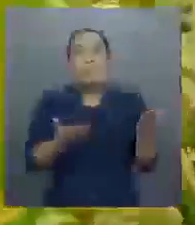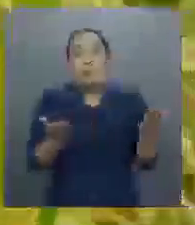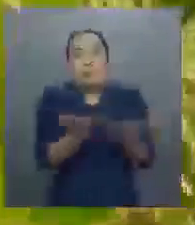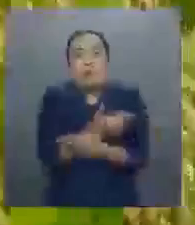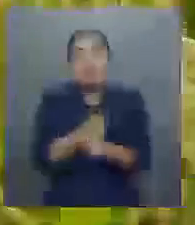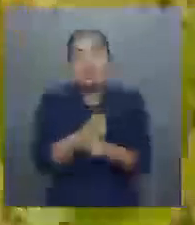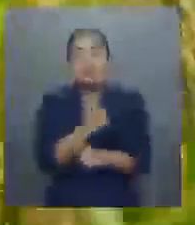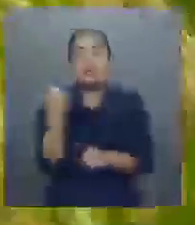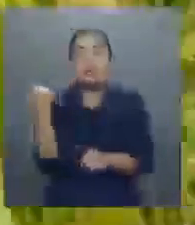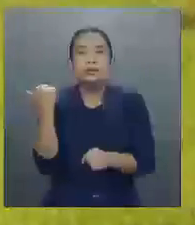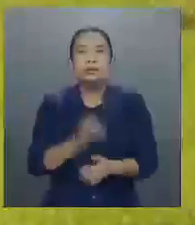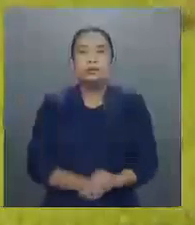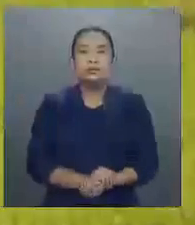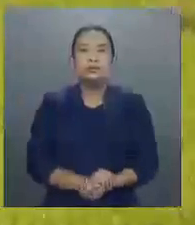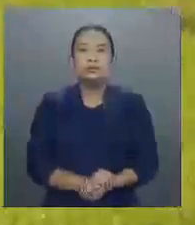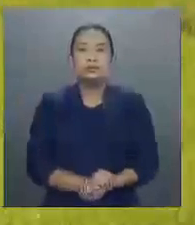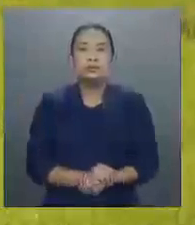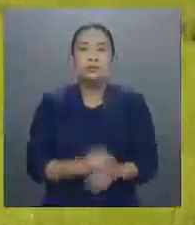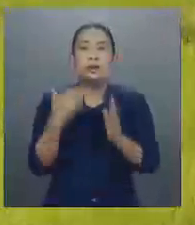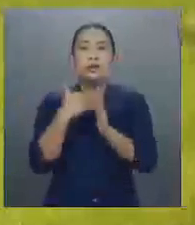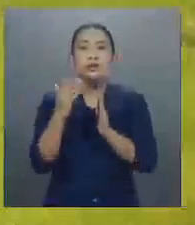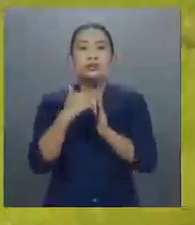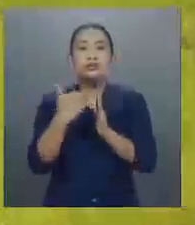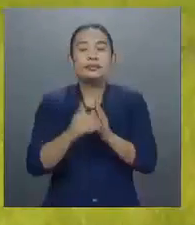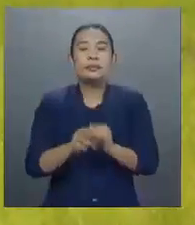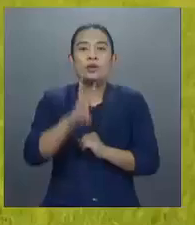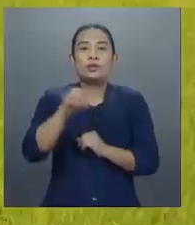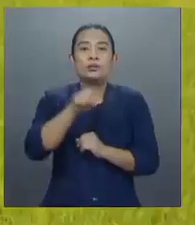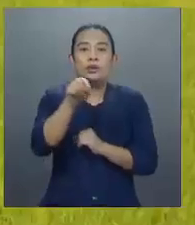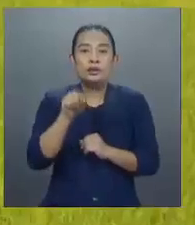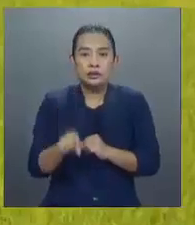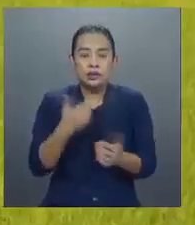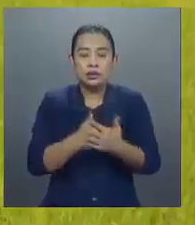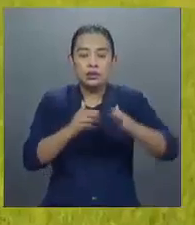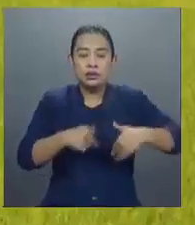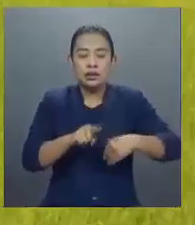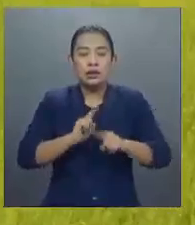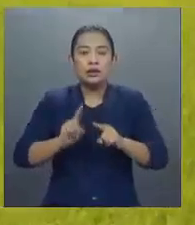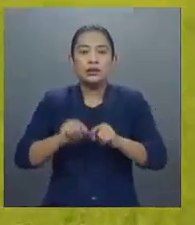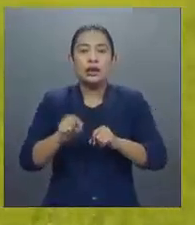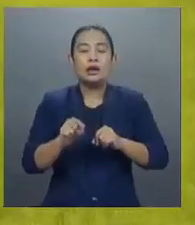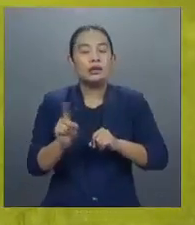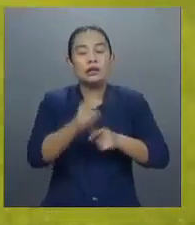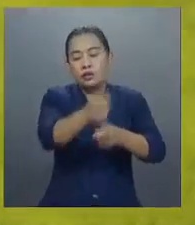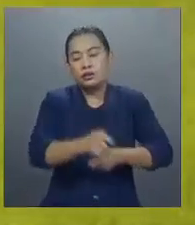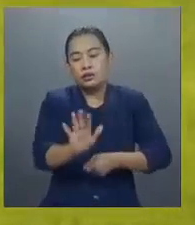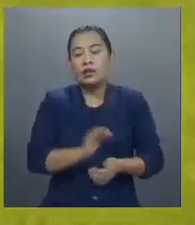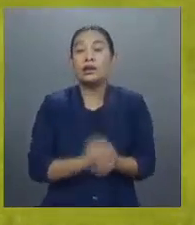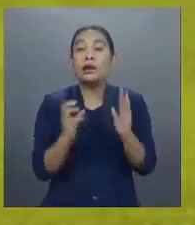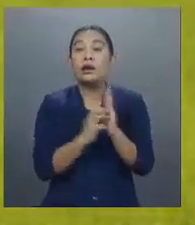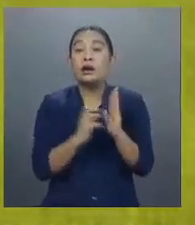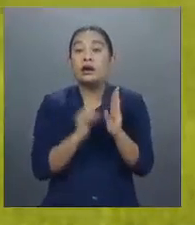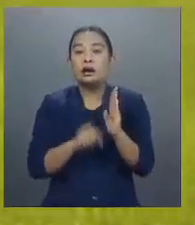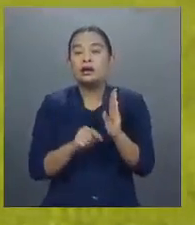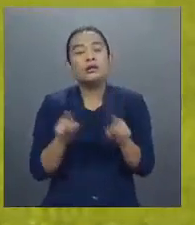ครับอย่างเกษตรกรในภาคตะวันออกเฉียงเหนือร้อยละ60มีรายได้นอกภาคการเกษตรส่วนภาคกลางก็มีรายได้นอกภา